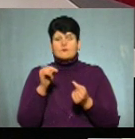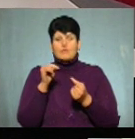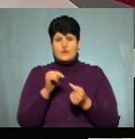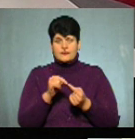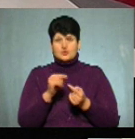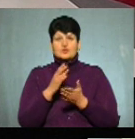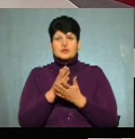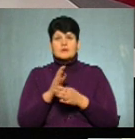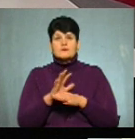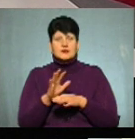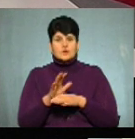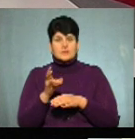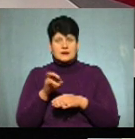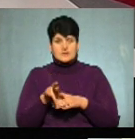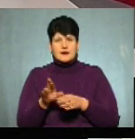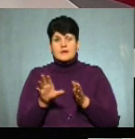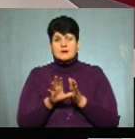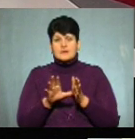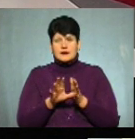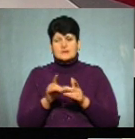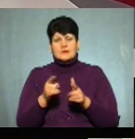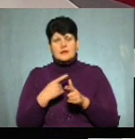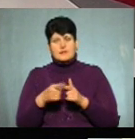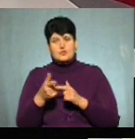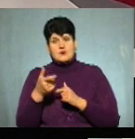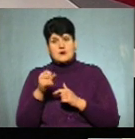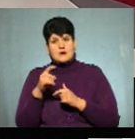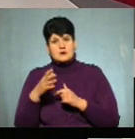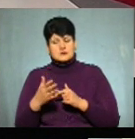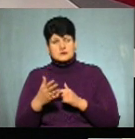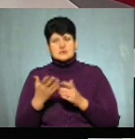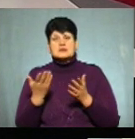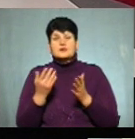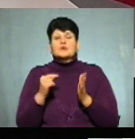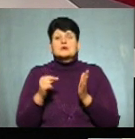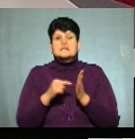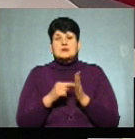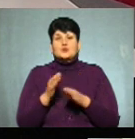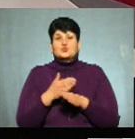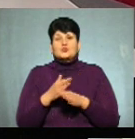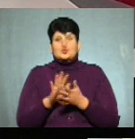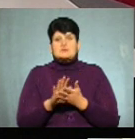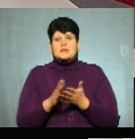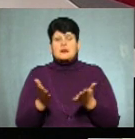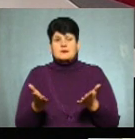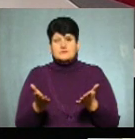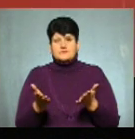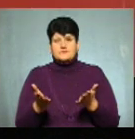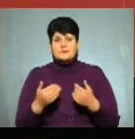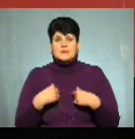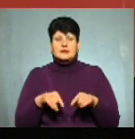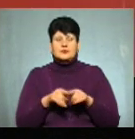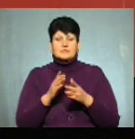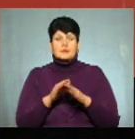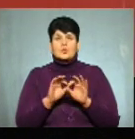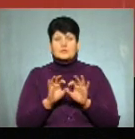йде вироблення або електроенергії, або газу. З якою ціллю сортується то сміття? Ми також маємо коментар